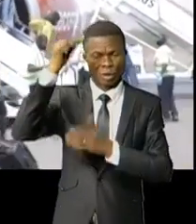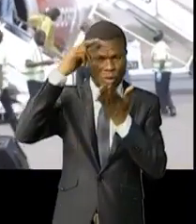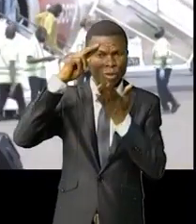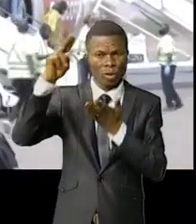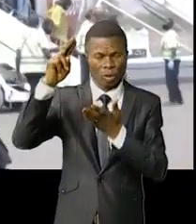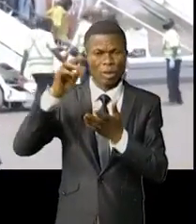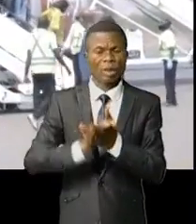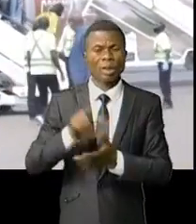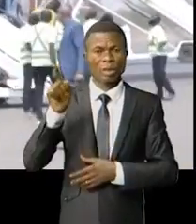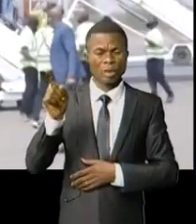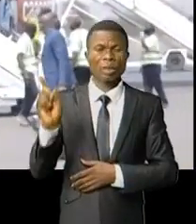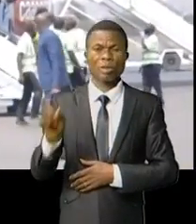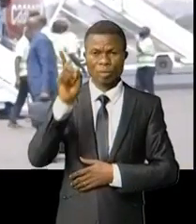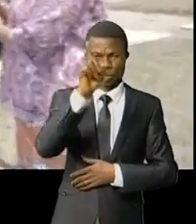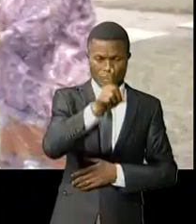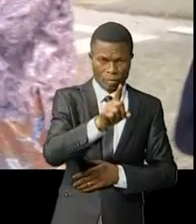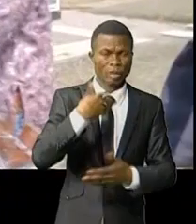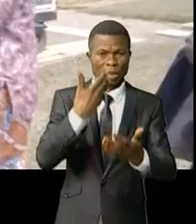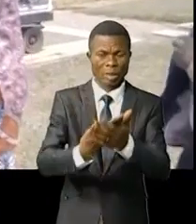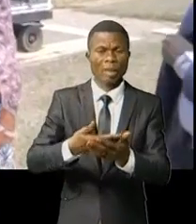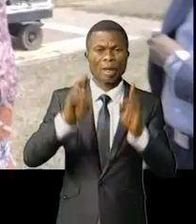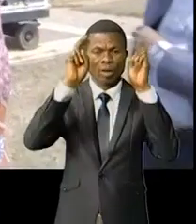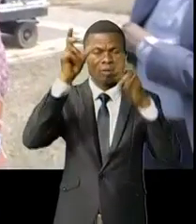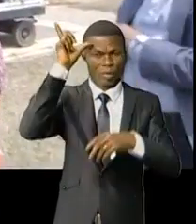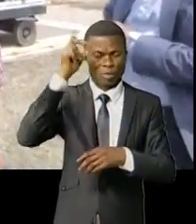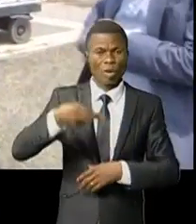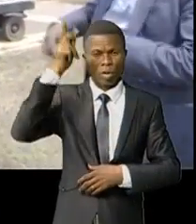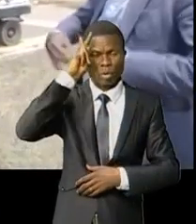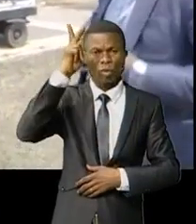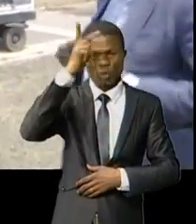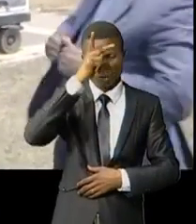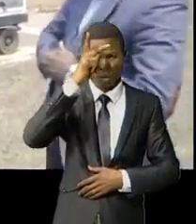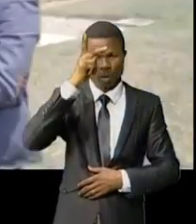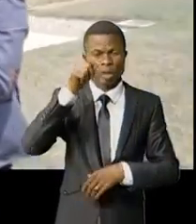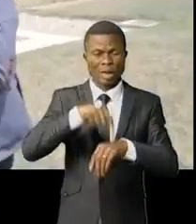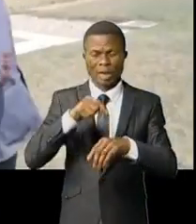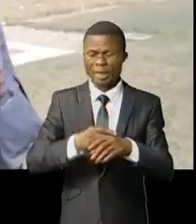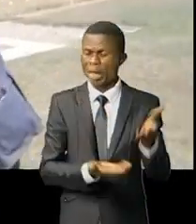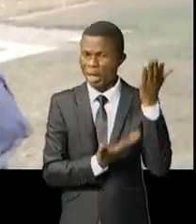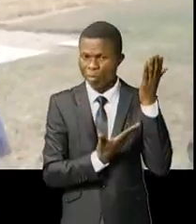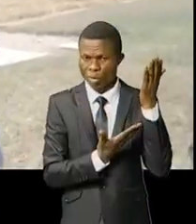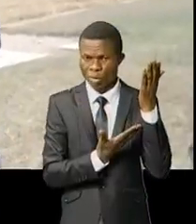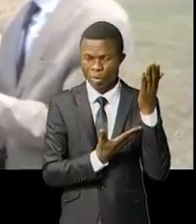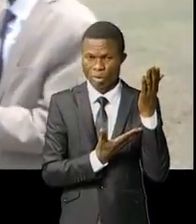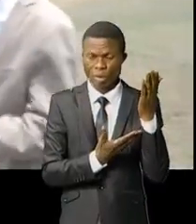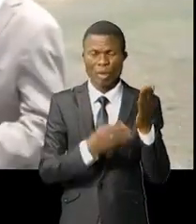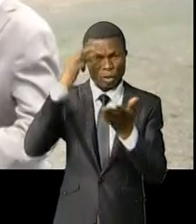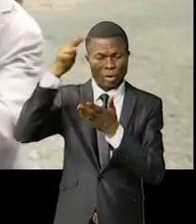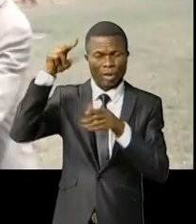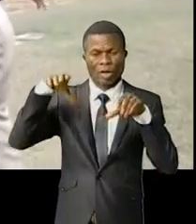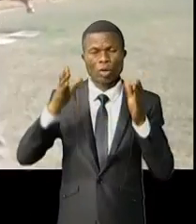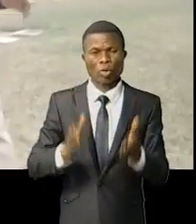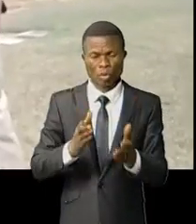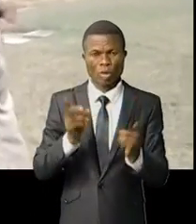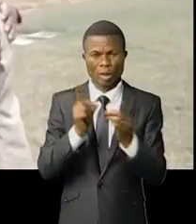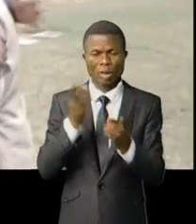universitaire, Muhindo Nzangi Butondo, est arrivé à Lubumbashi dans le Haut-Katanga pour ces moments historiques que va connaître l'université congolaise.